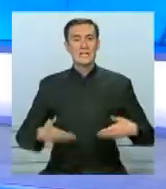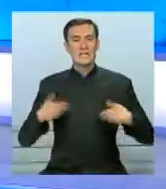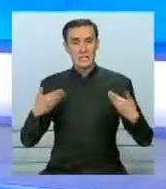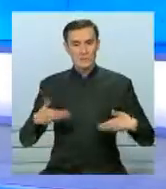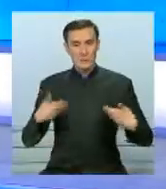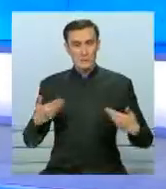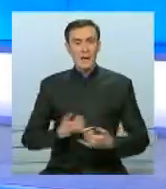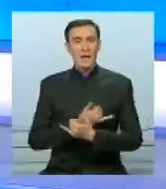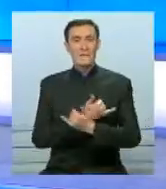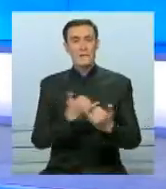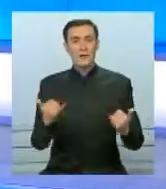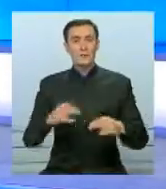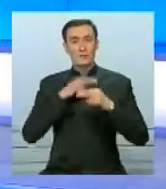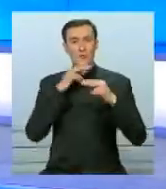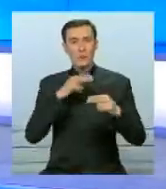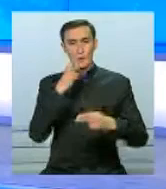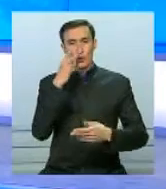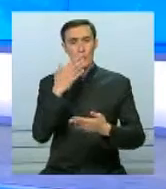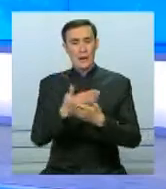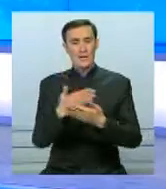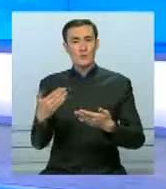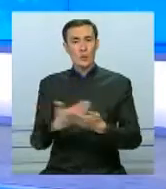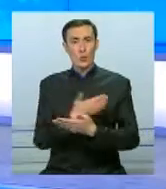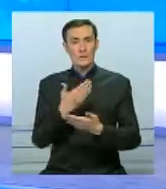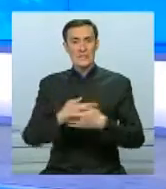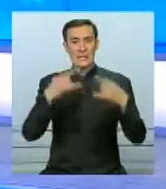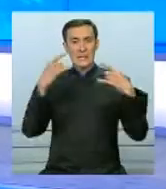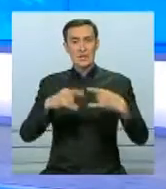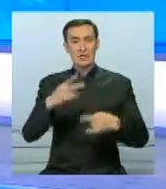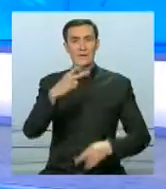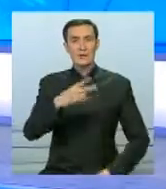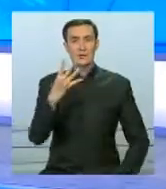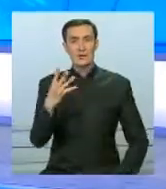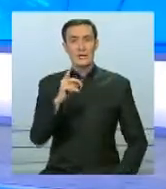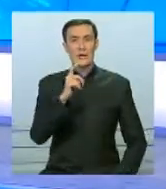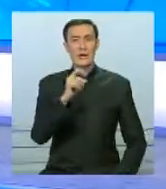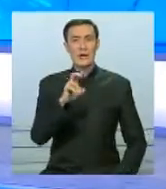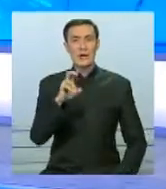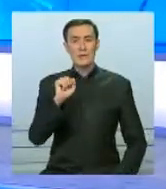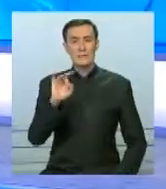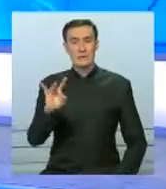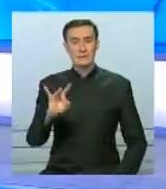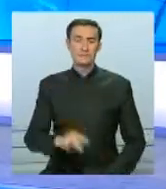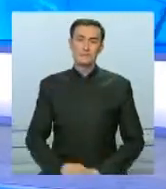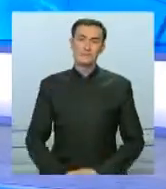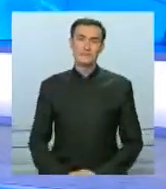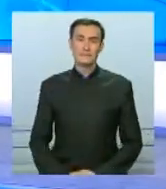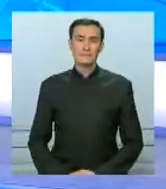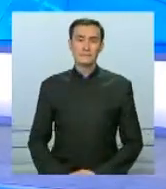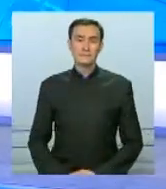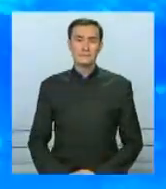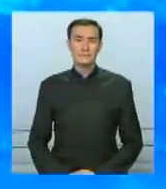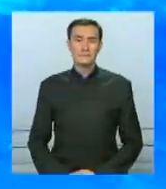Время новостей на Хабар 24 в студии Хасан Исраилов и я, Вера Захарчук, расскажем о самом интересном к данному часу. Здравствуйте.